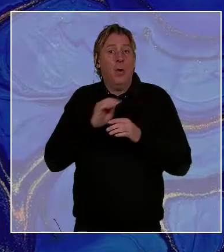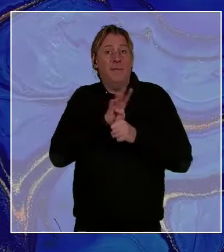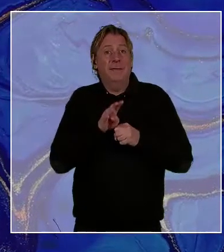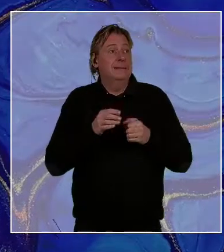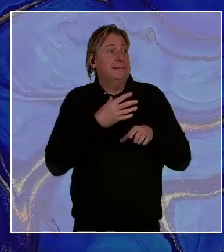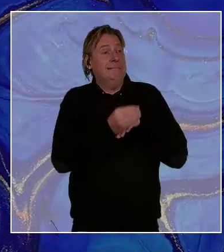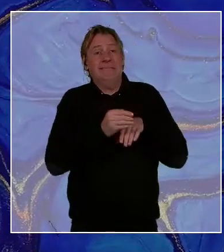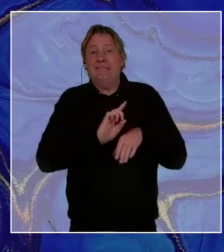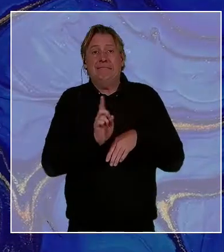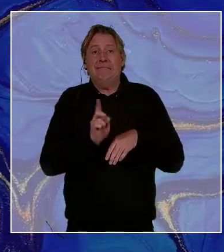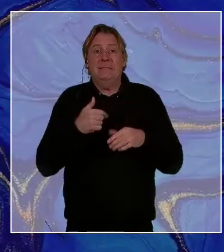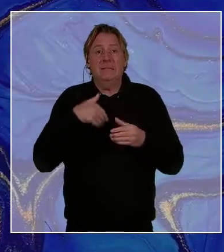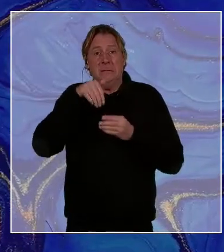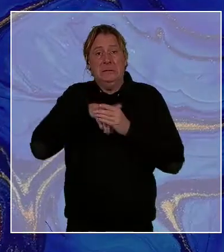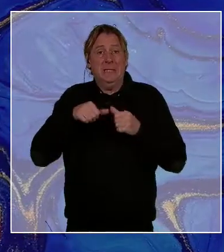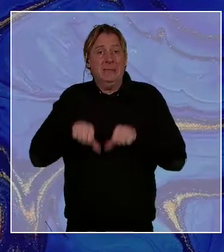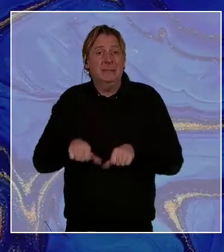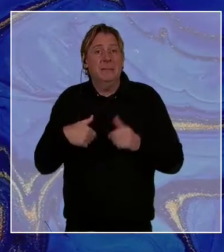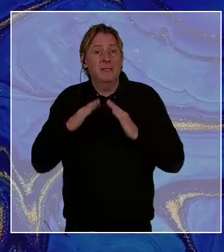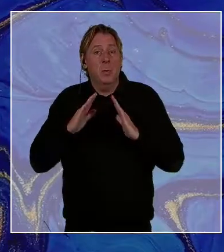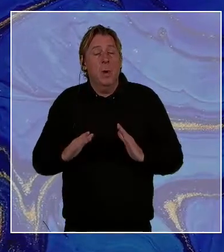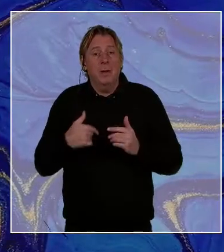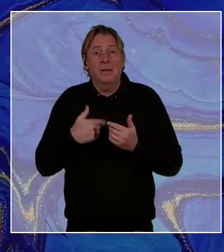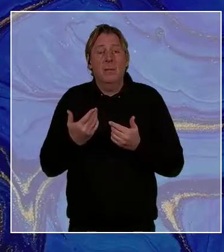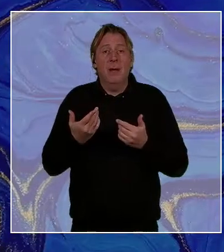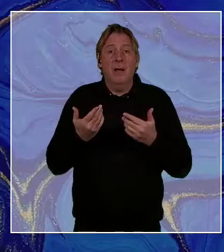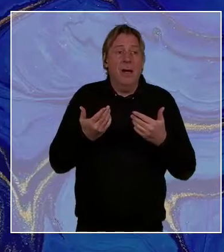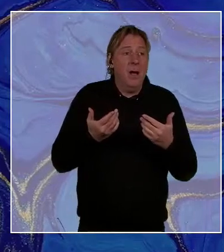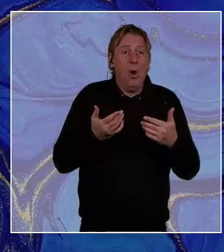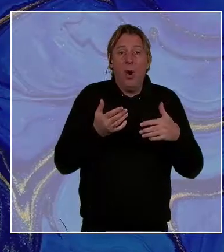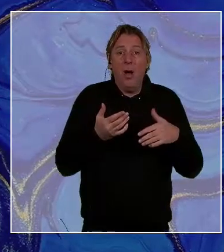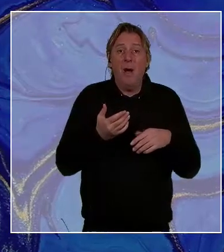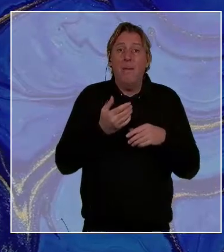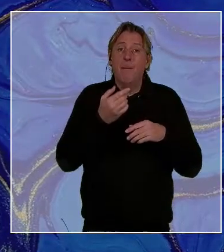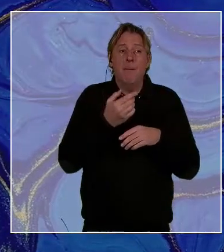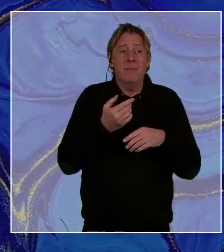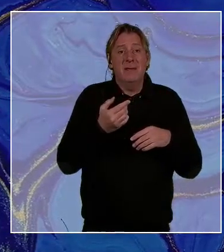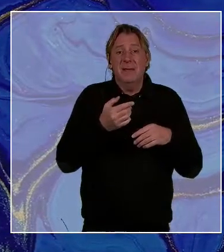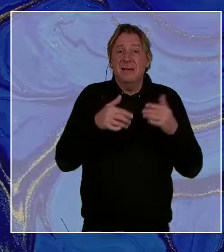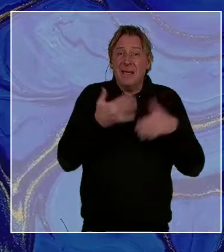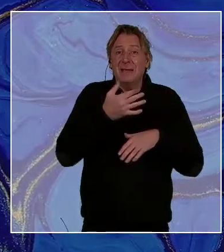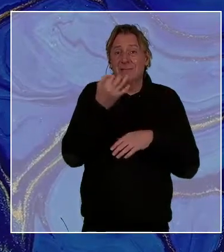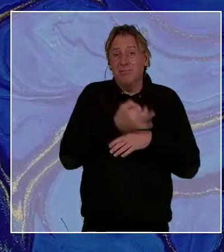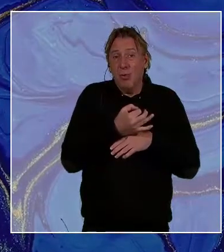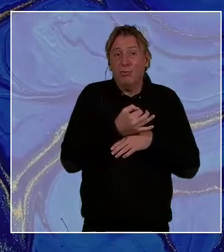la part des emplois à risque peut être de moins de 15% dans certains territoires de l'OCDE, mais